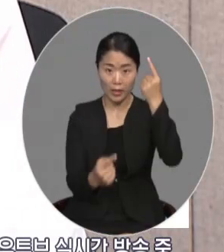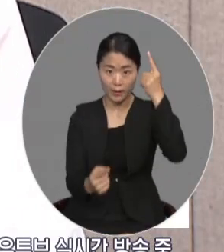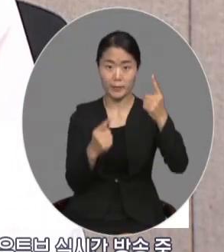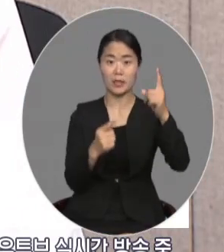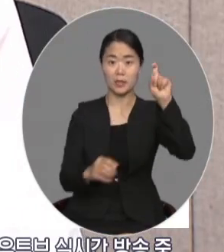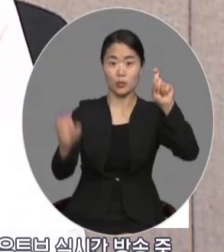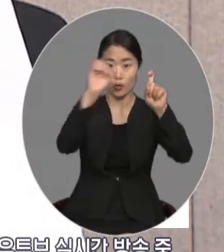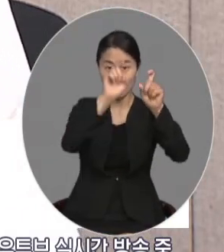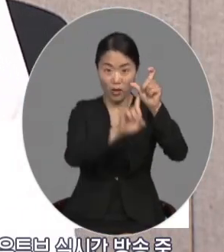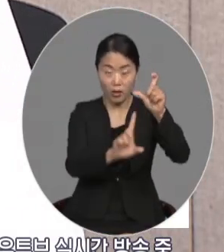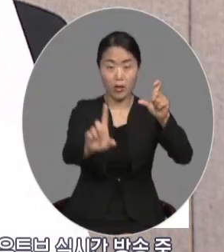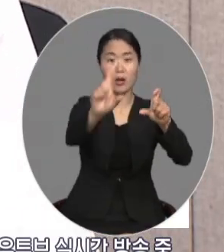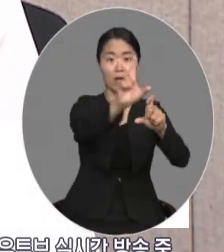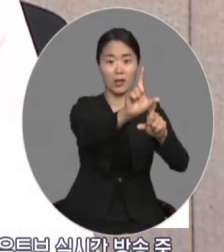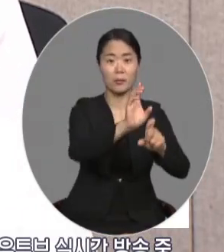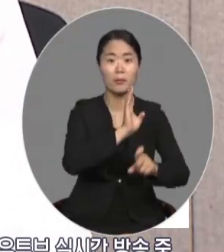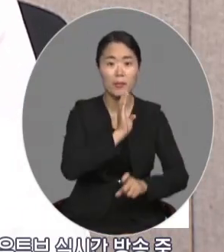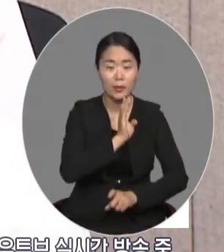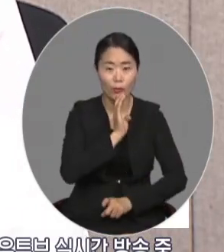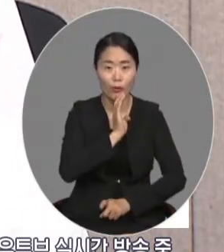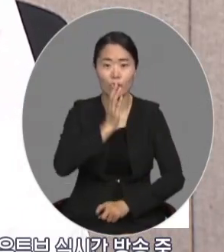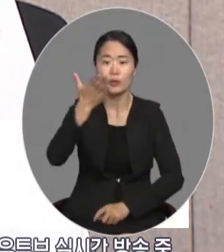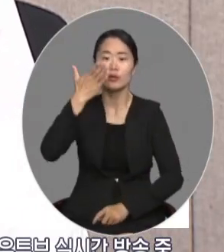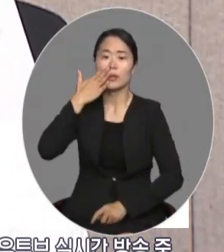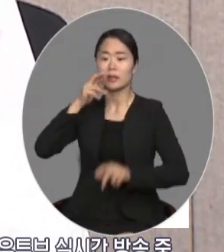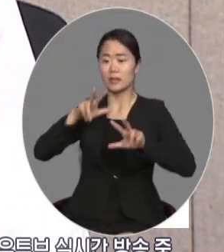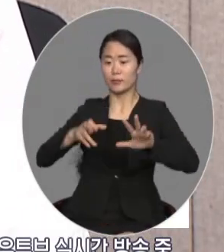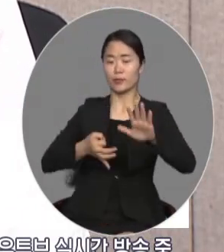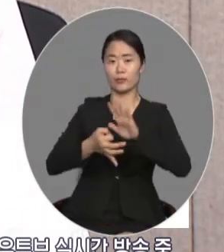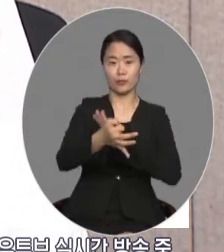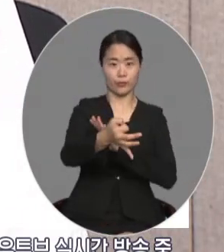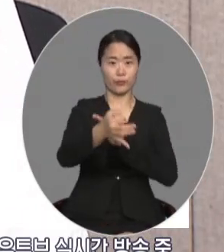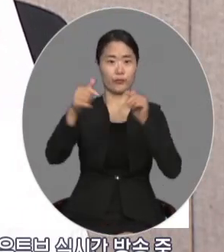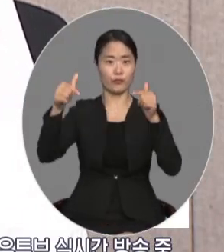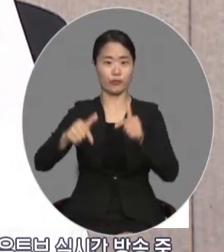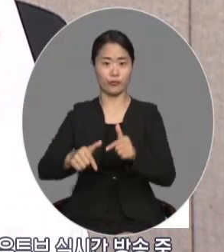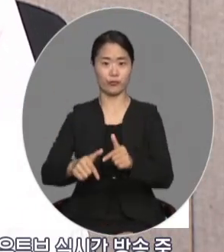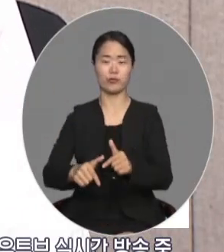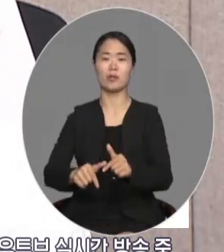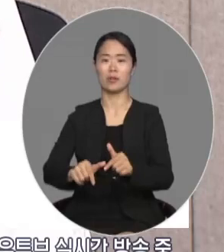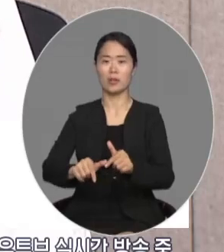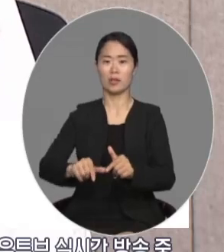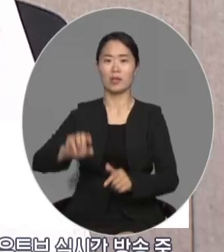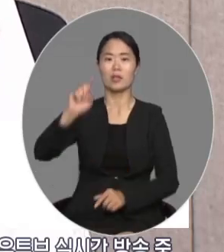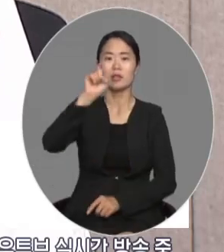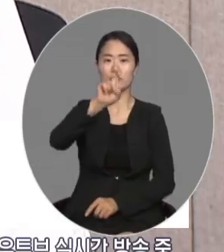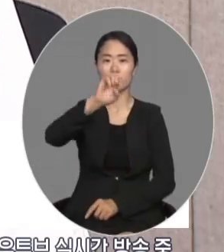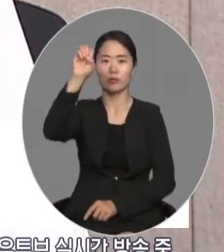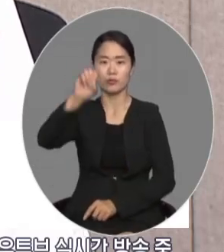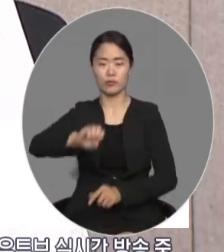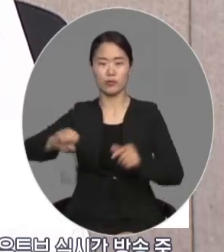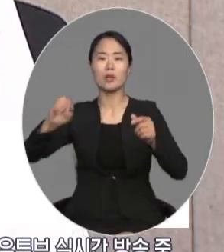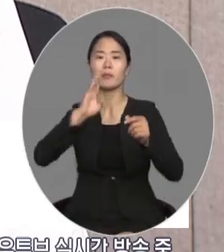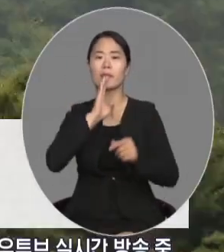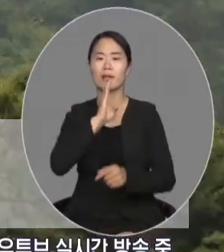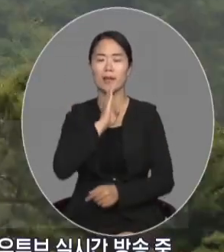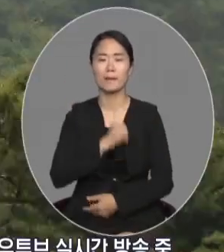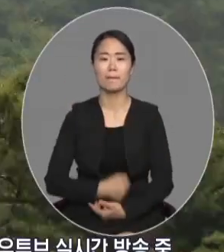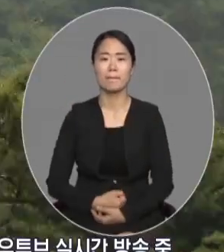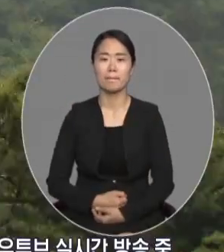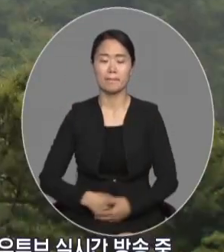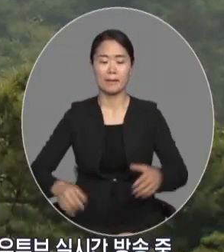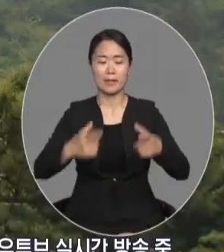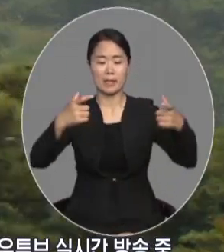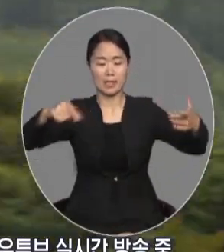내야 되는 게 맞고 저희 울산은 지금 내시는 전기요금의 10% 정도를 덜 내는 게 맞습니다.